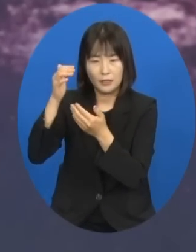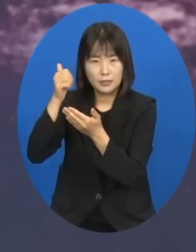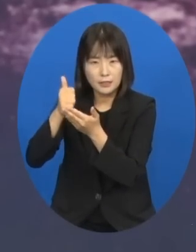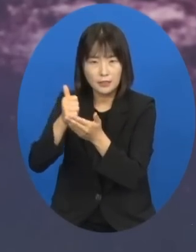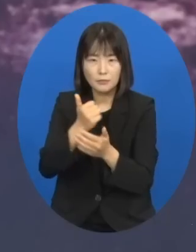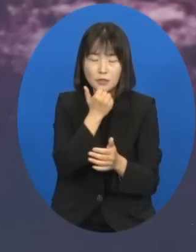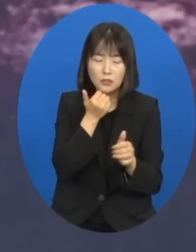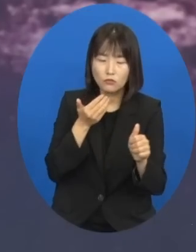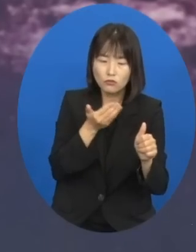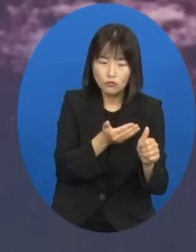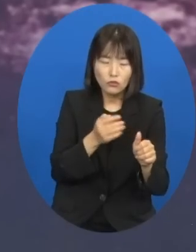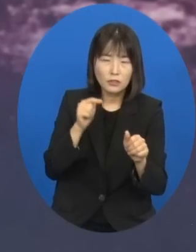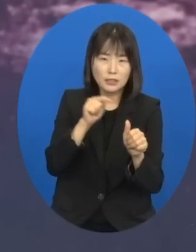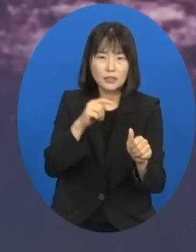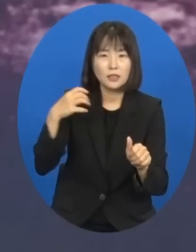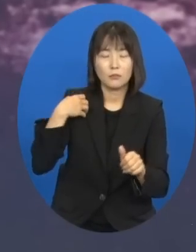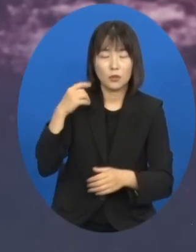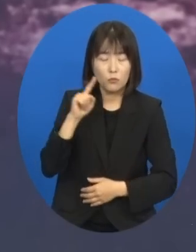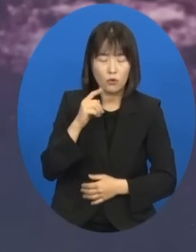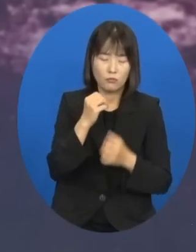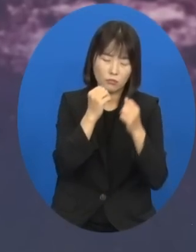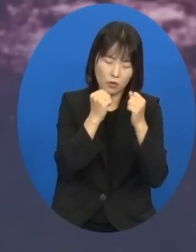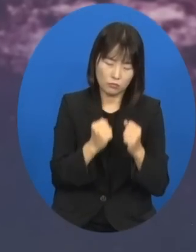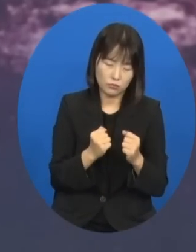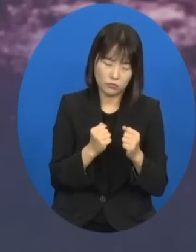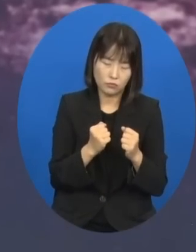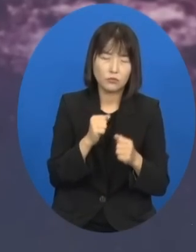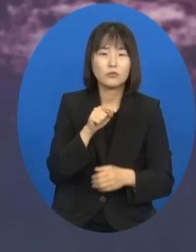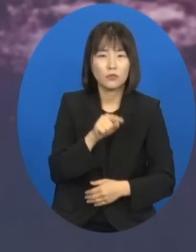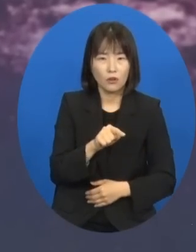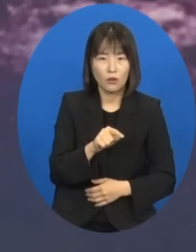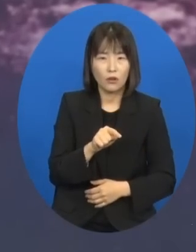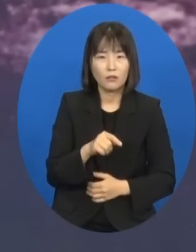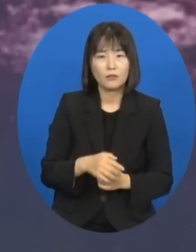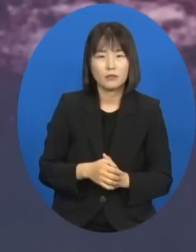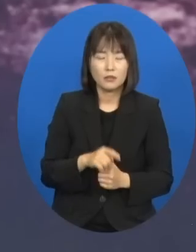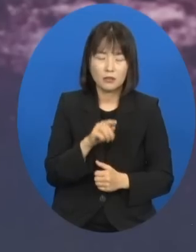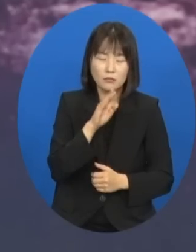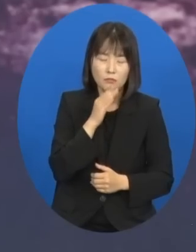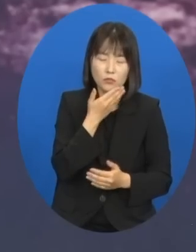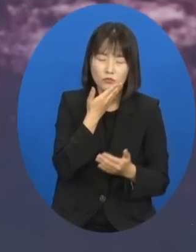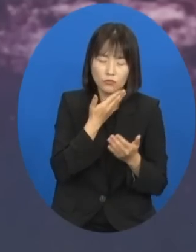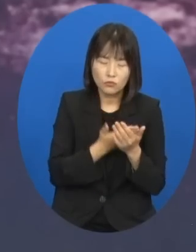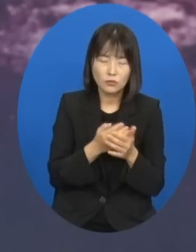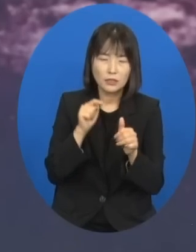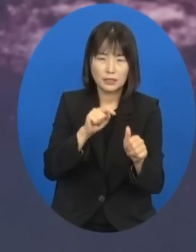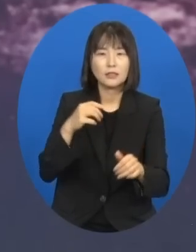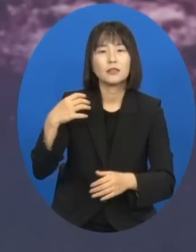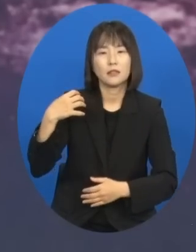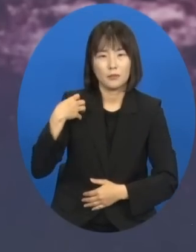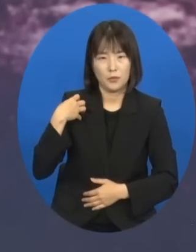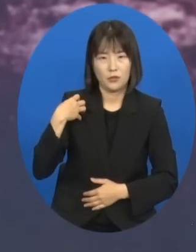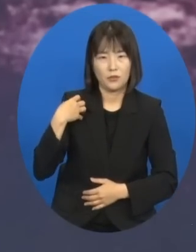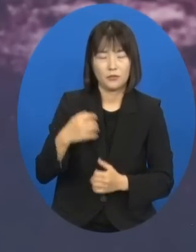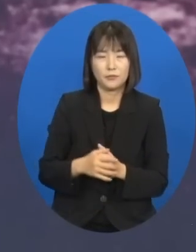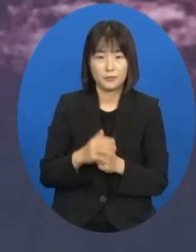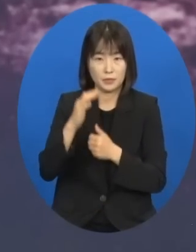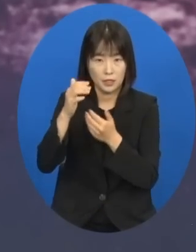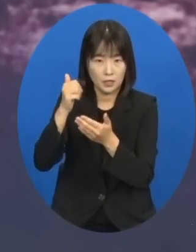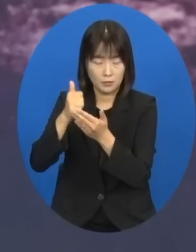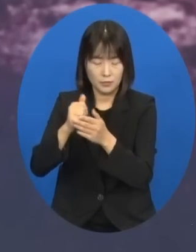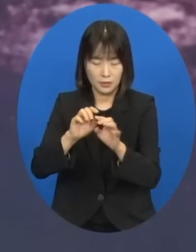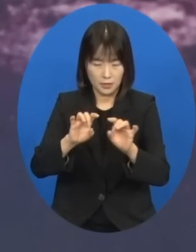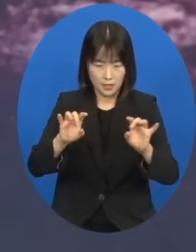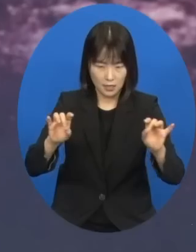뭐라고요? 머물러 있는 거예요. 이것도 너무나 은사고요. 이것도 귀한 사명입니다. 하나님 우리 각자에게